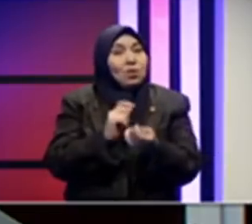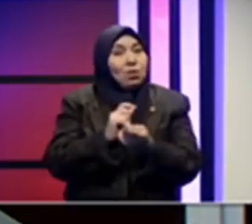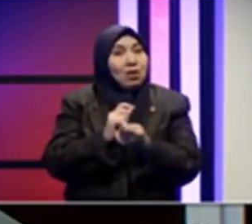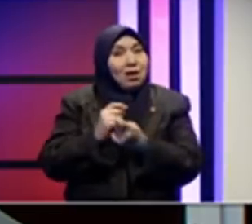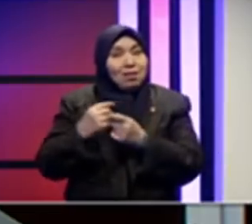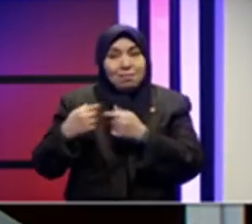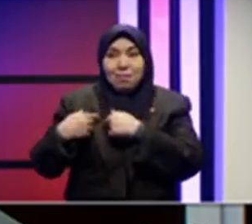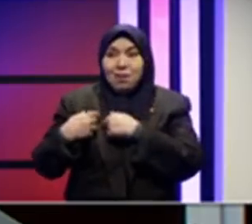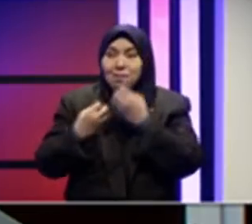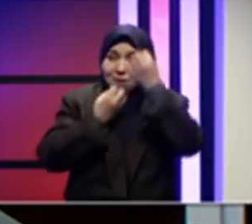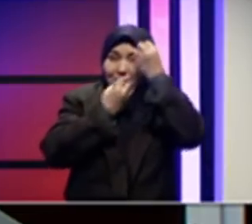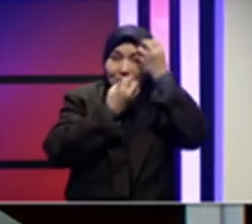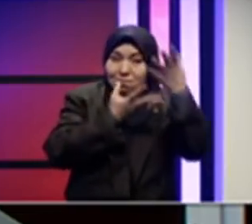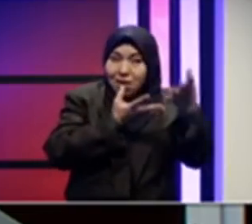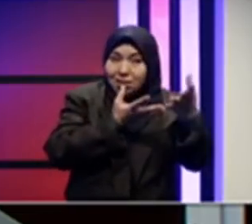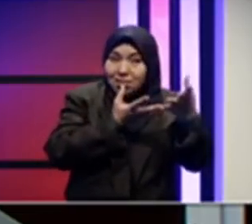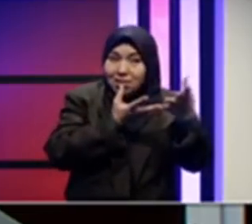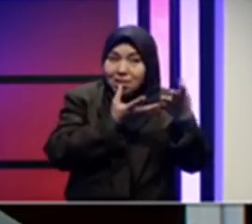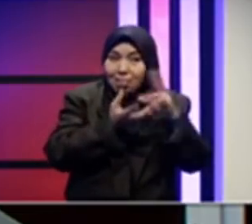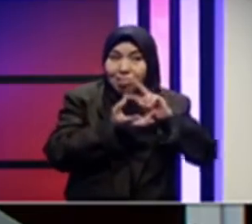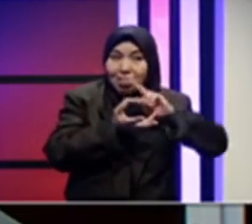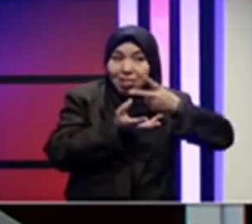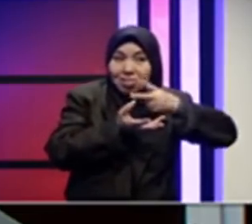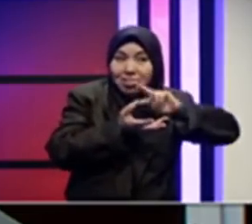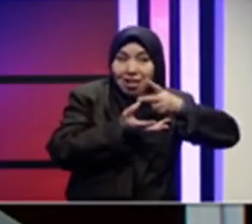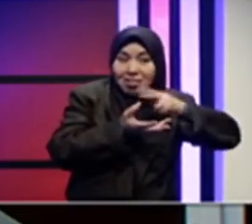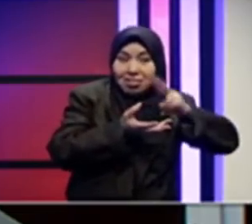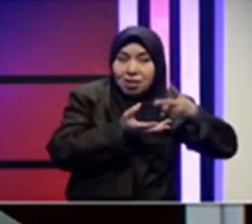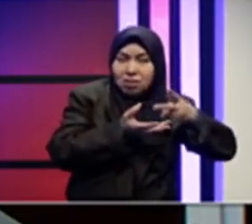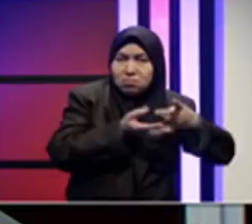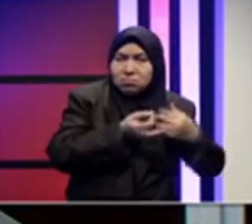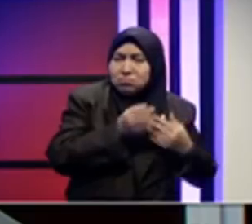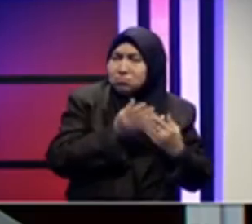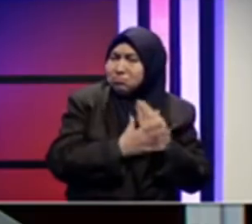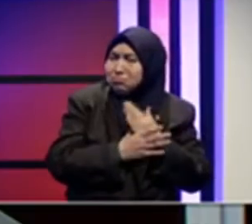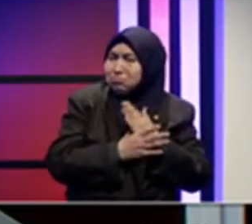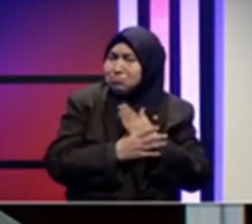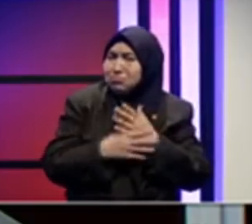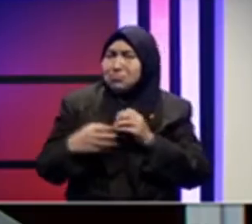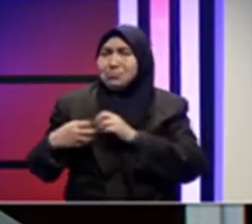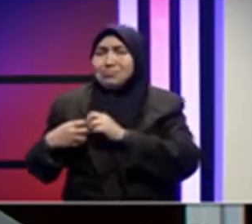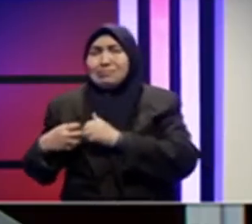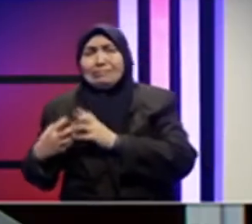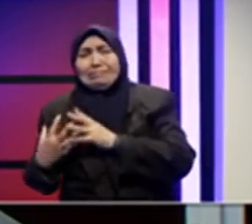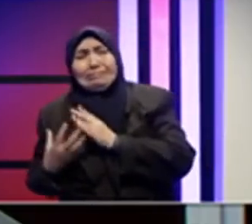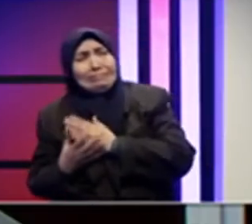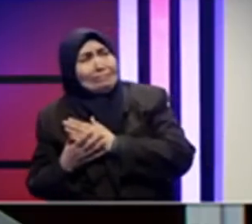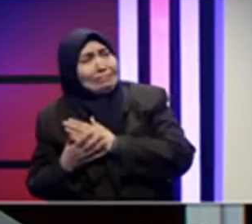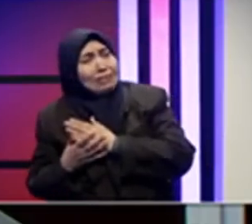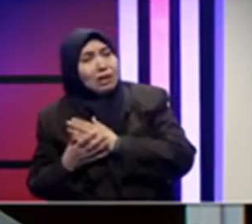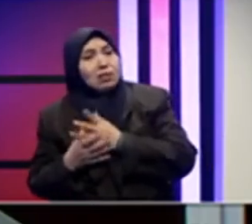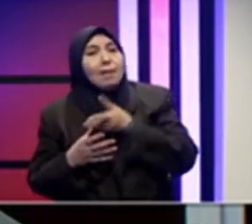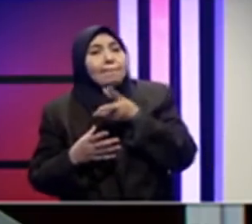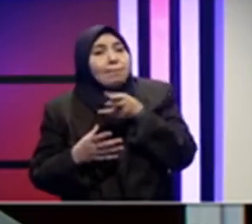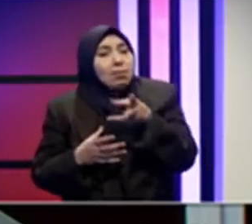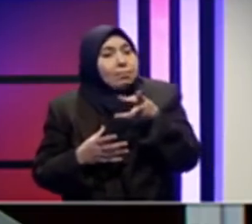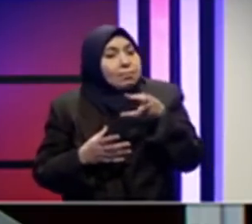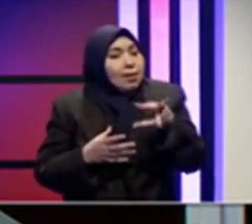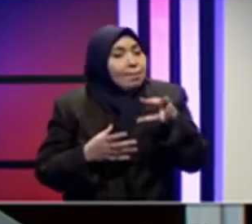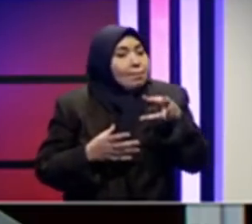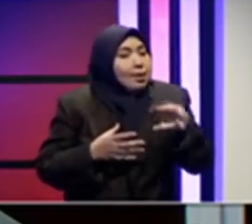membolak-balikkan maklumat, maksudnya sebagaimana kita bincang semalam, bagaimana nak merosakkan sesuatu kebenaran, potong-potong dia punya berita dia,